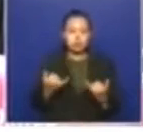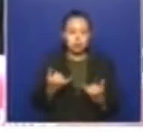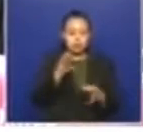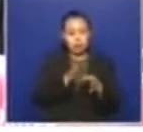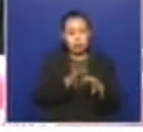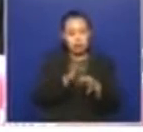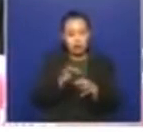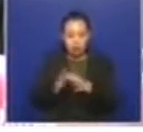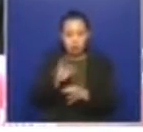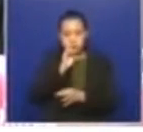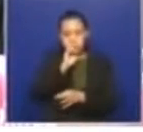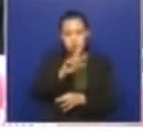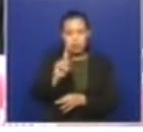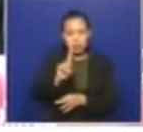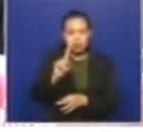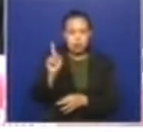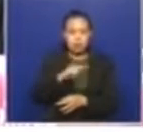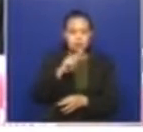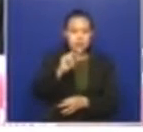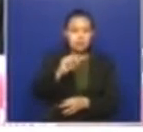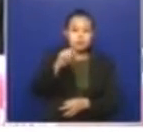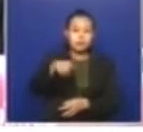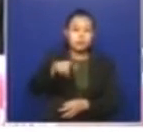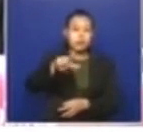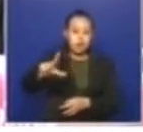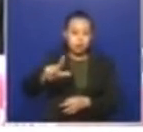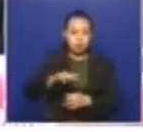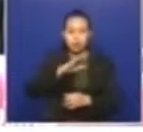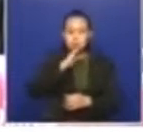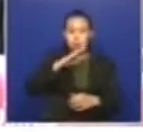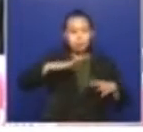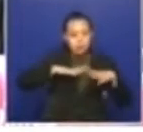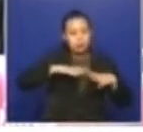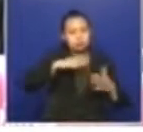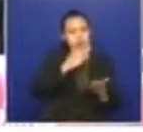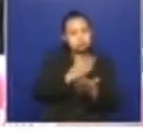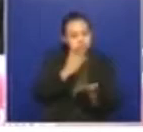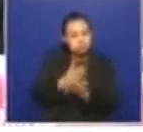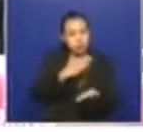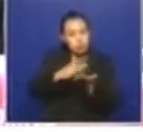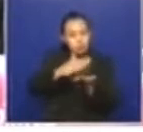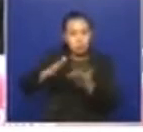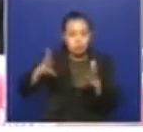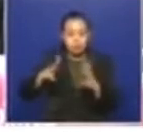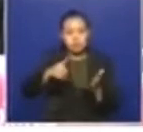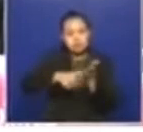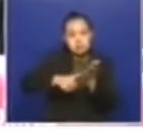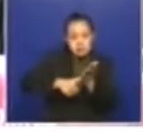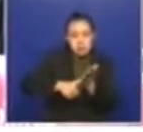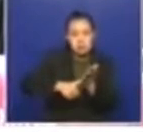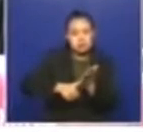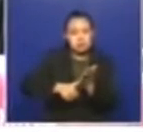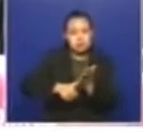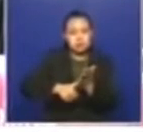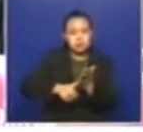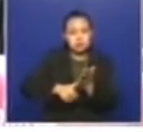จ้งกับเขาว่า NPL นะขอพักหนี้ก็เท่ากับคุณเบี้ยวหนี้เท่ากับคุณไม่มีความสามารถใน